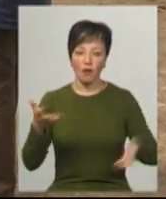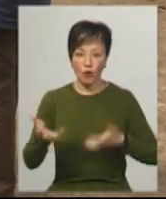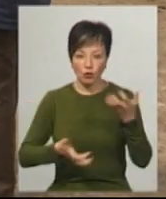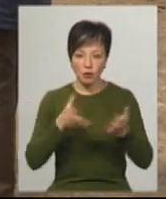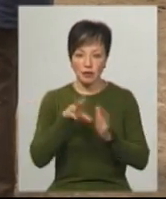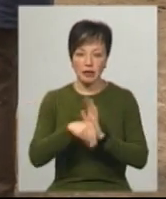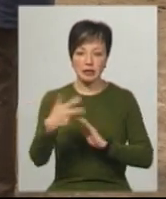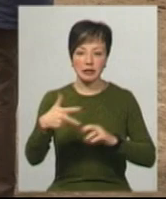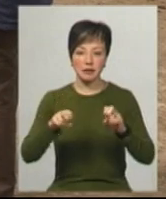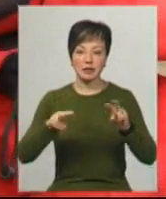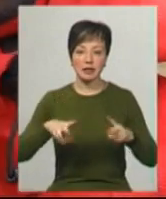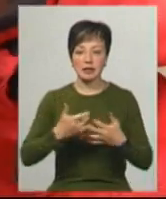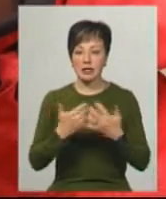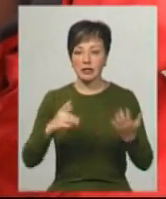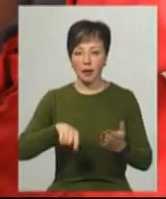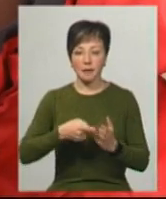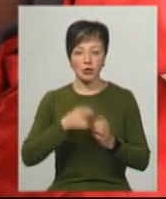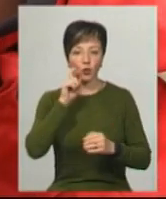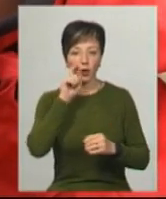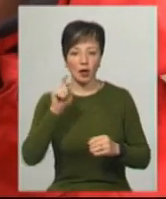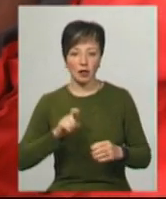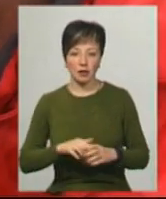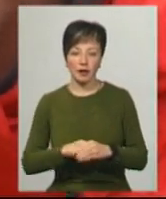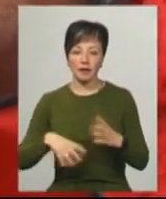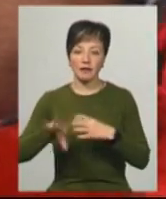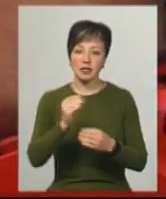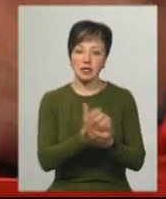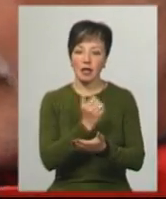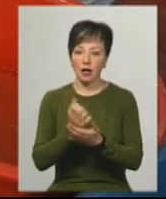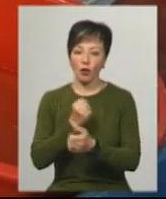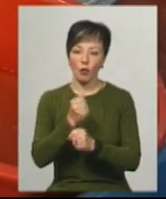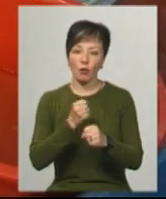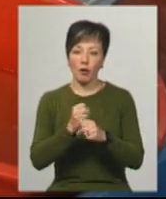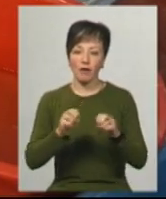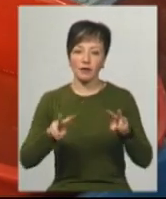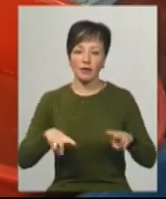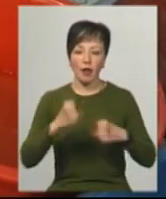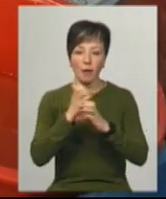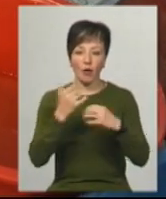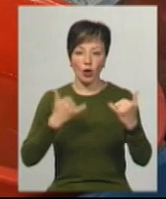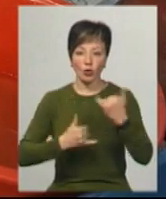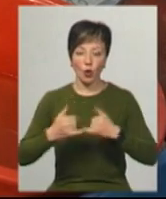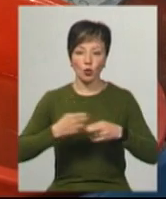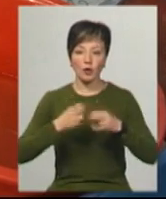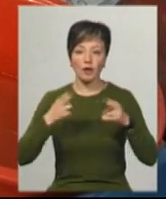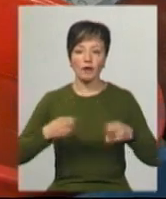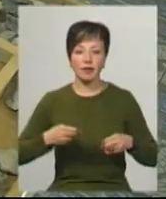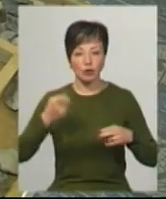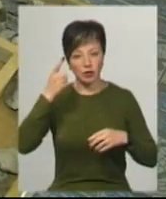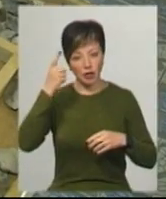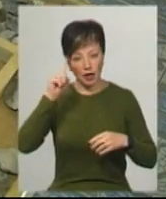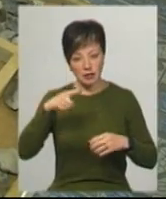30 фахівців з різних міст України, каже Олег Петраоскас. Усі знахідки обробляють фахівці у лабораторії Дунаєвецького краєзнавчого